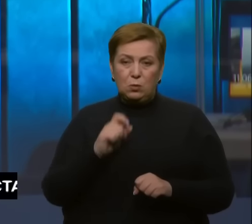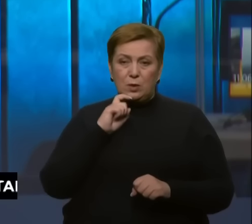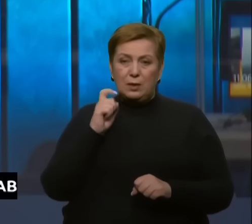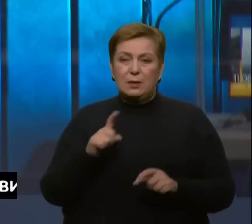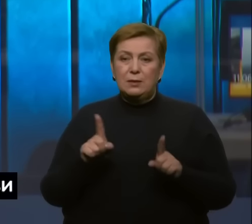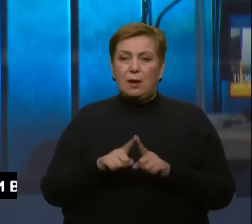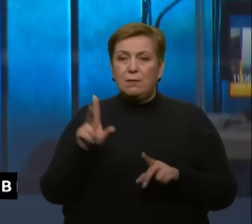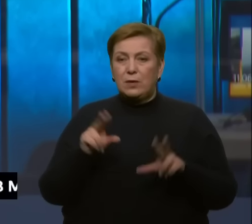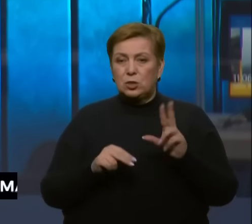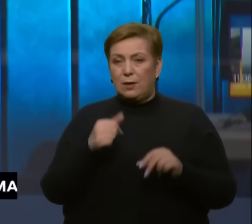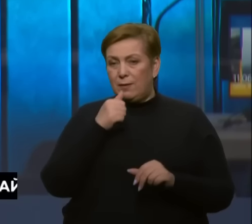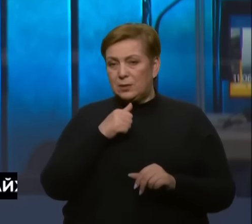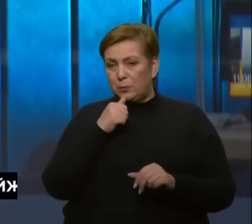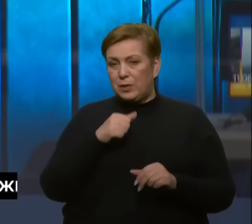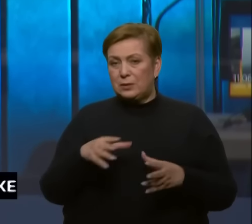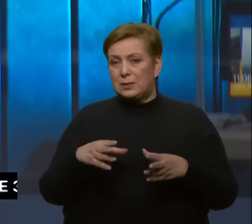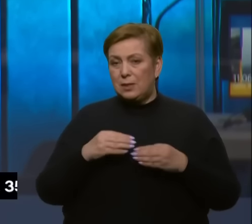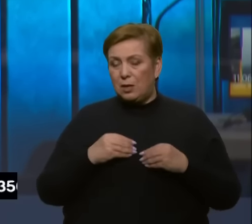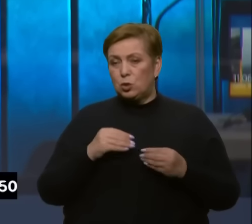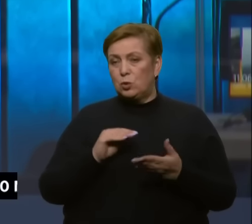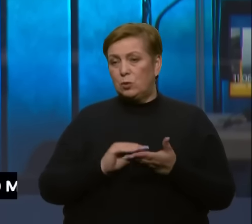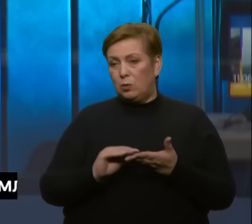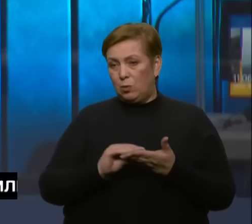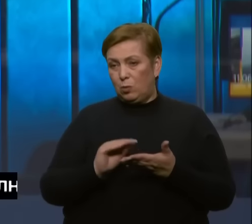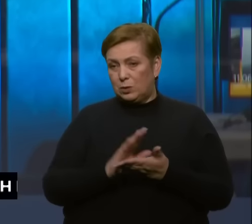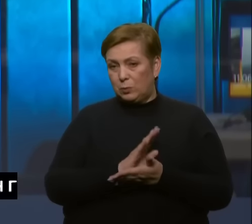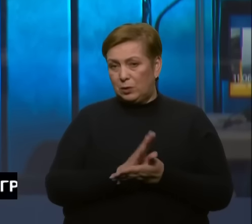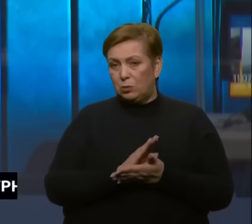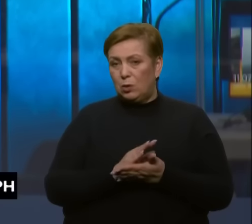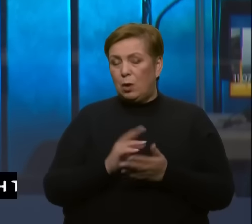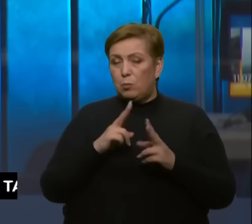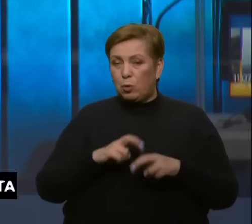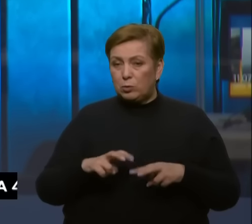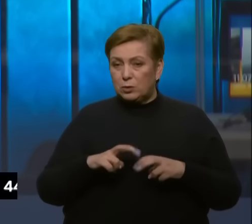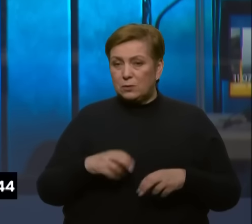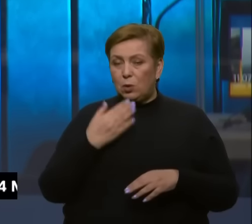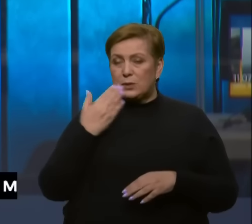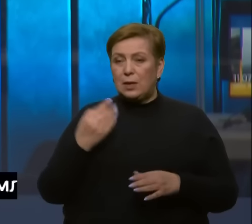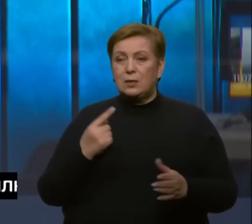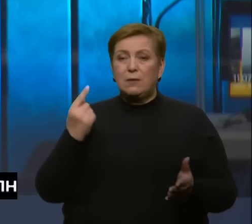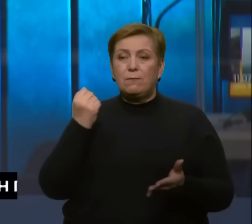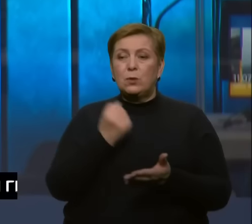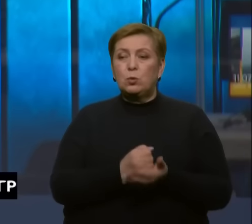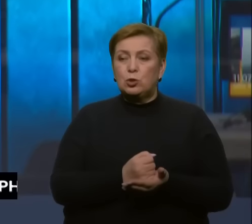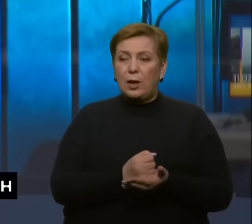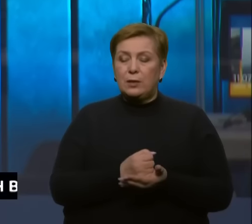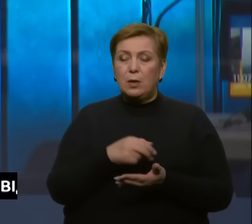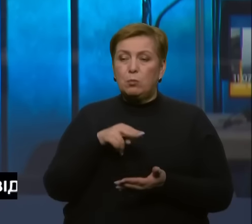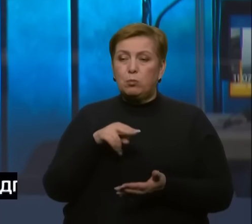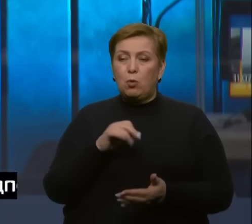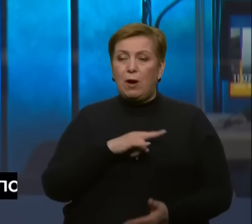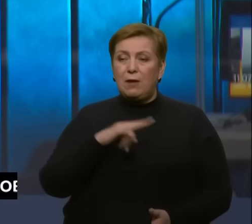Криволап. Разом із нашою Анастасією Діденко вони проаналізували останні влучання по авіаційній